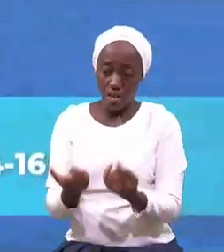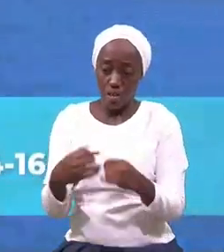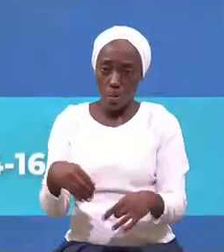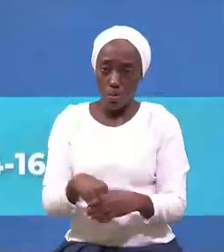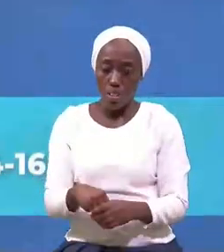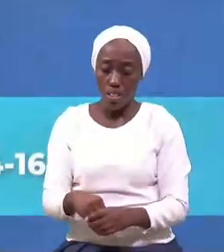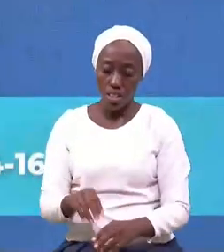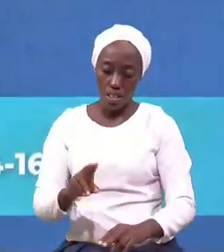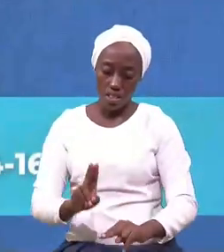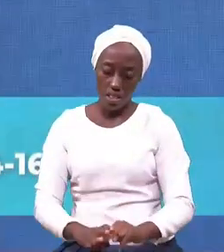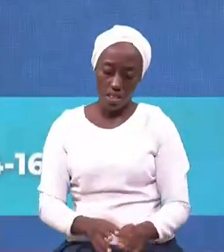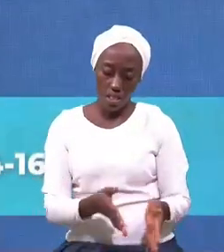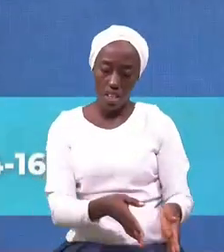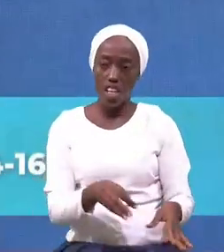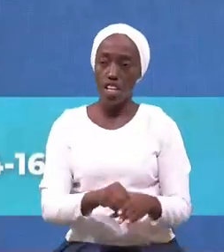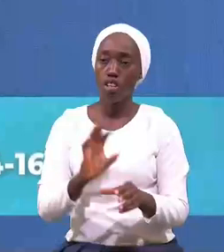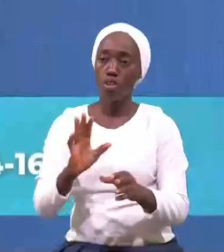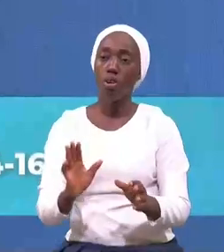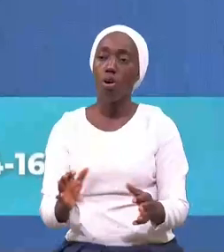Et il est assis au salon.